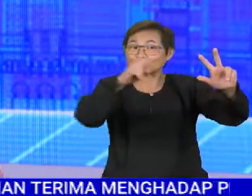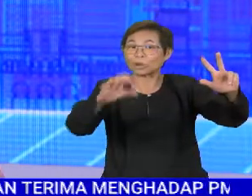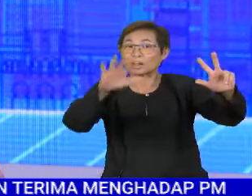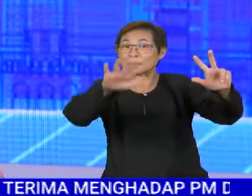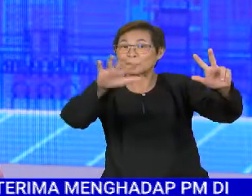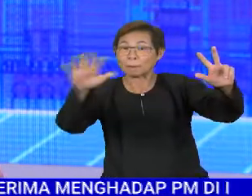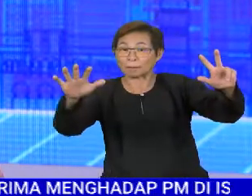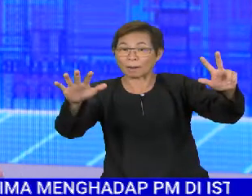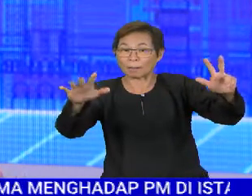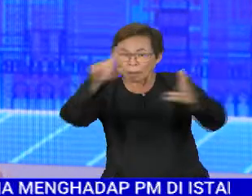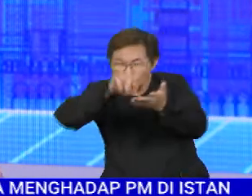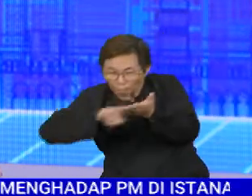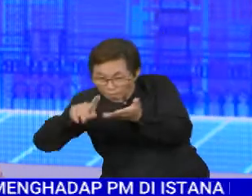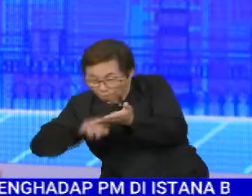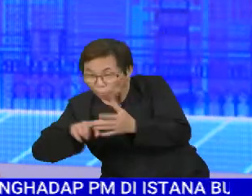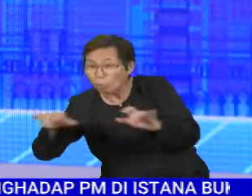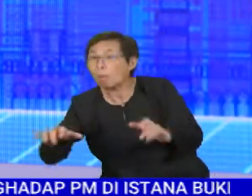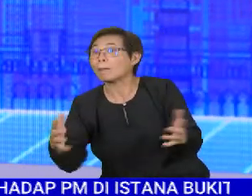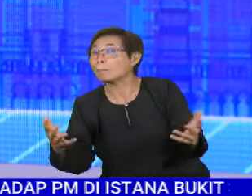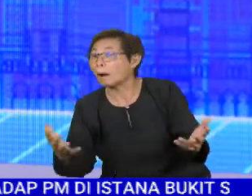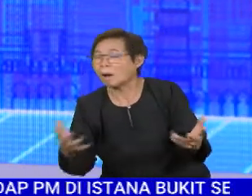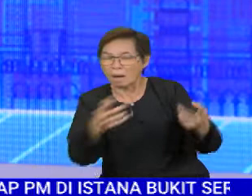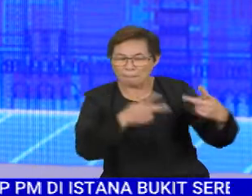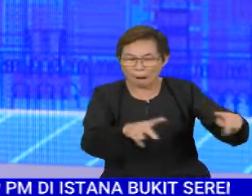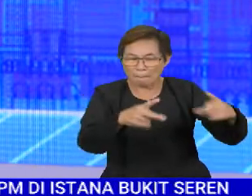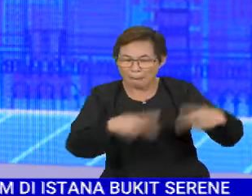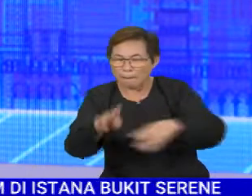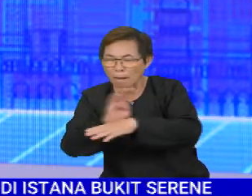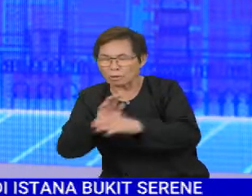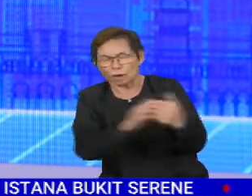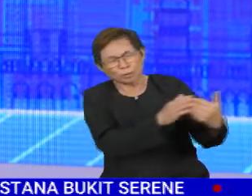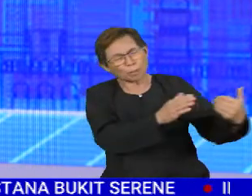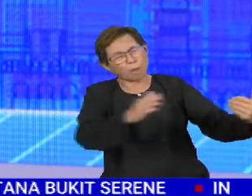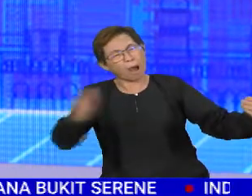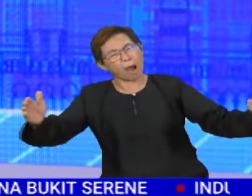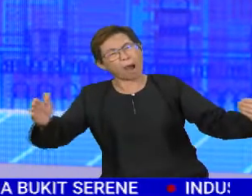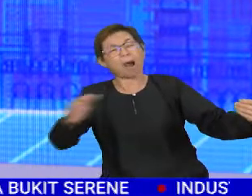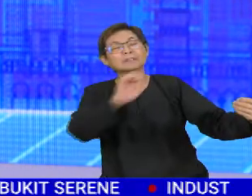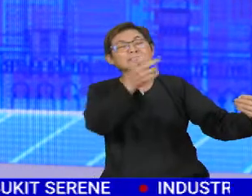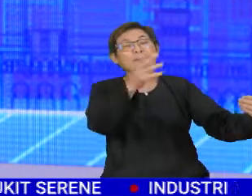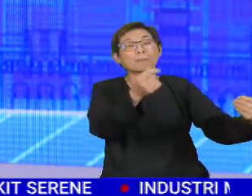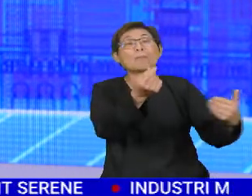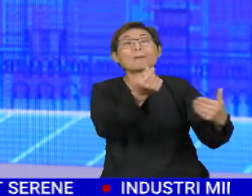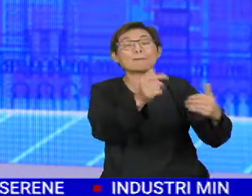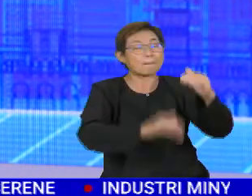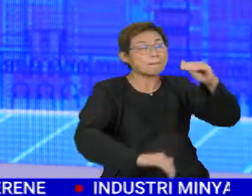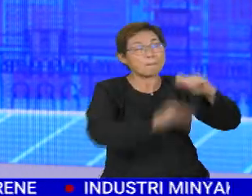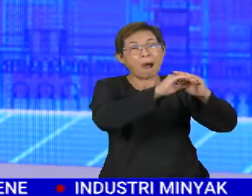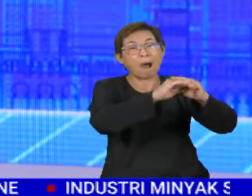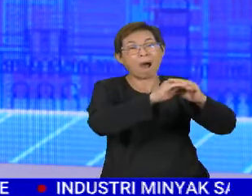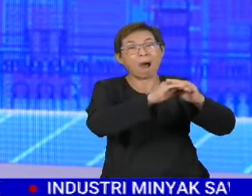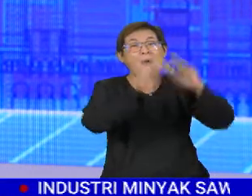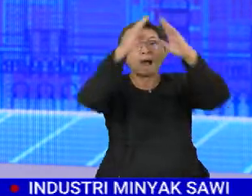3.255 pemeriksaan dilakukan ke atas premis peniagaan sepanjang pelaksanaan skim harga maksimum musim perayaan